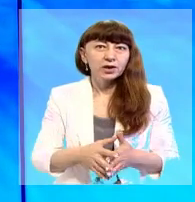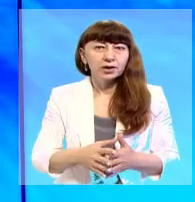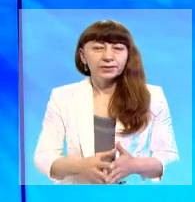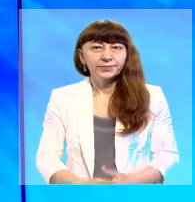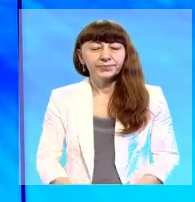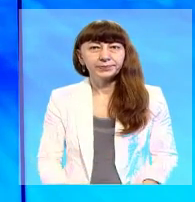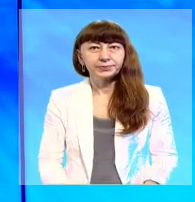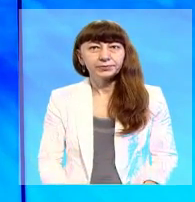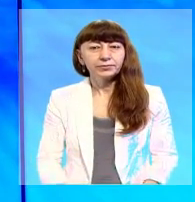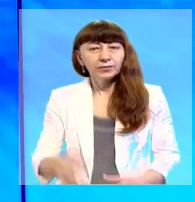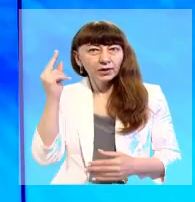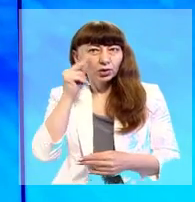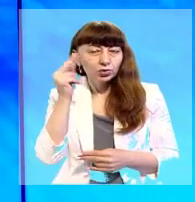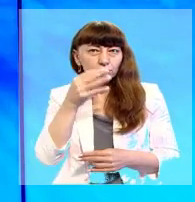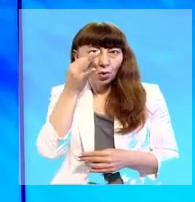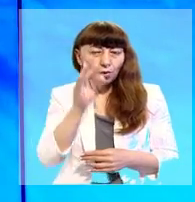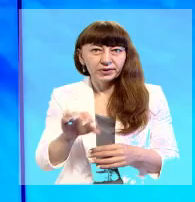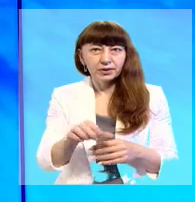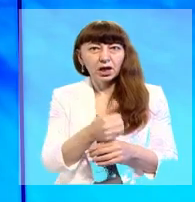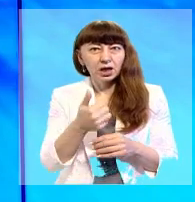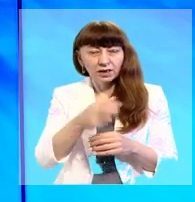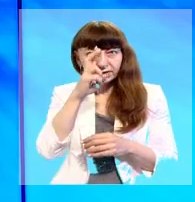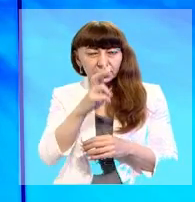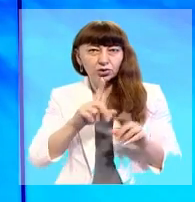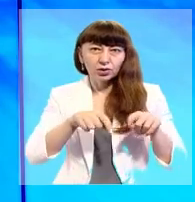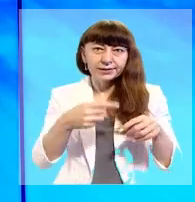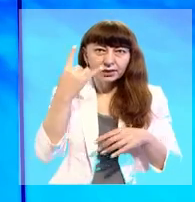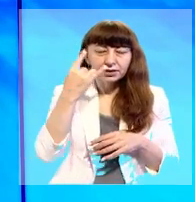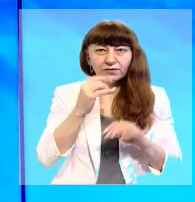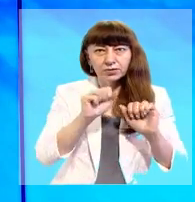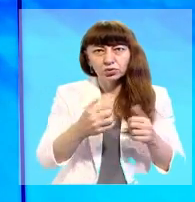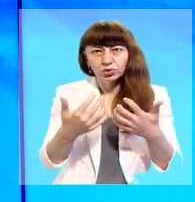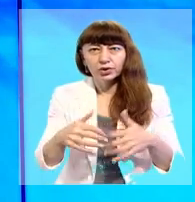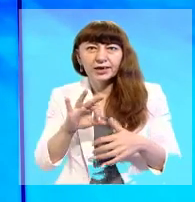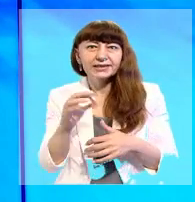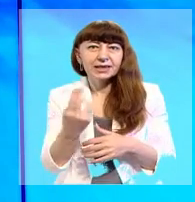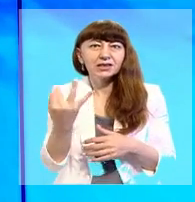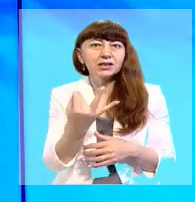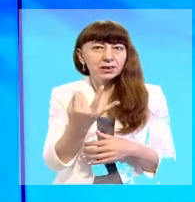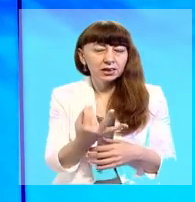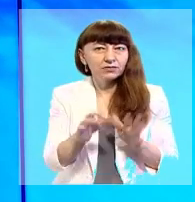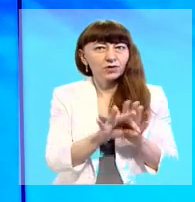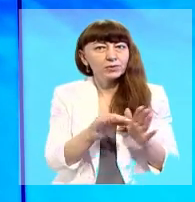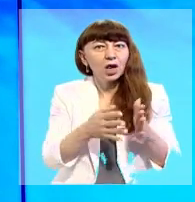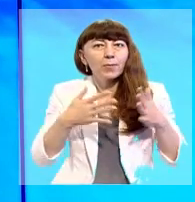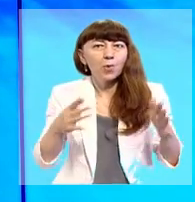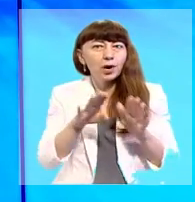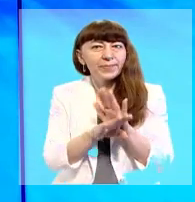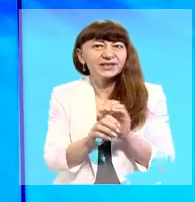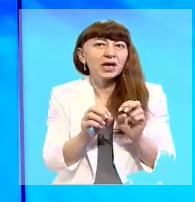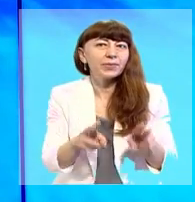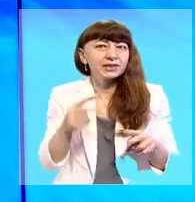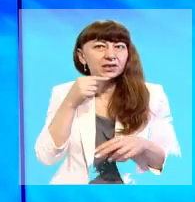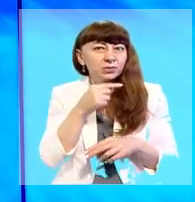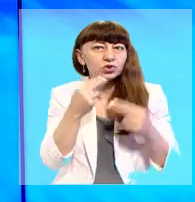ядерных технологий. Изучение опыта ведущих стран дает Казахстану возможность с учетом национальных интересов и особенностей выбрать наиболее безопасные